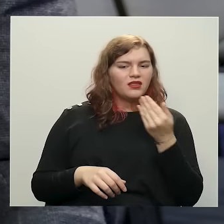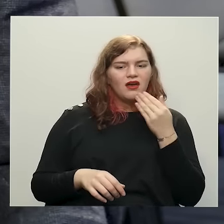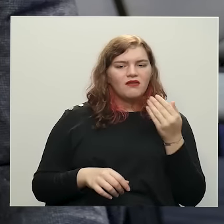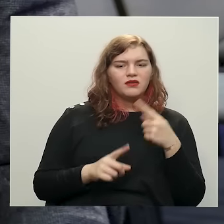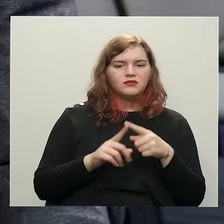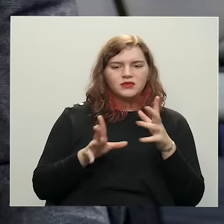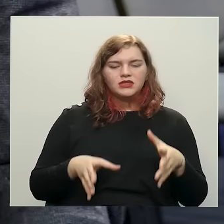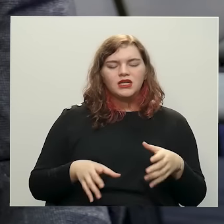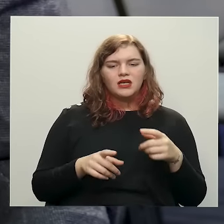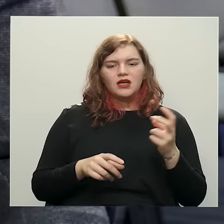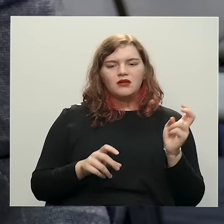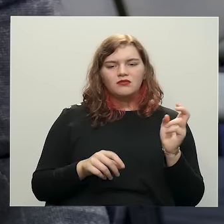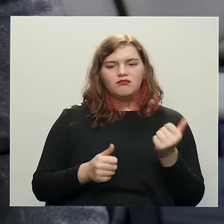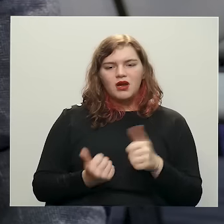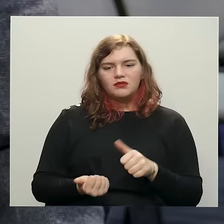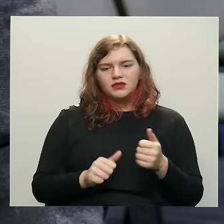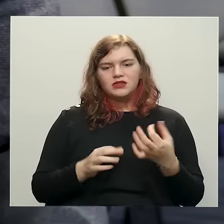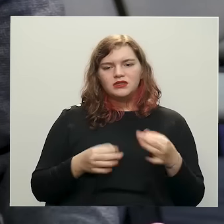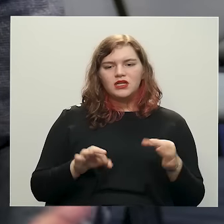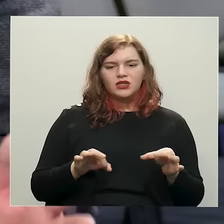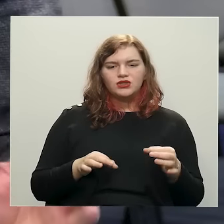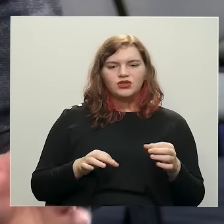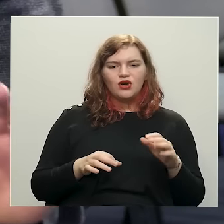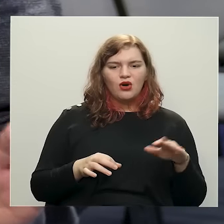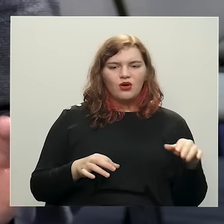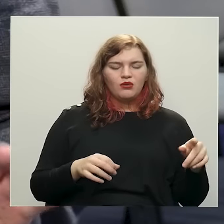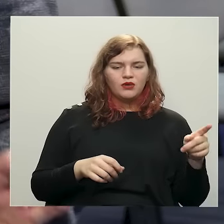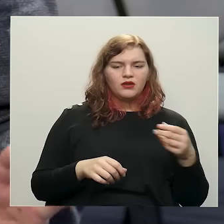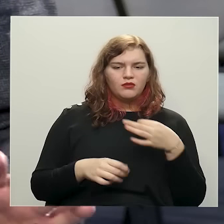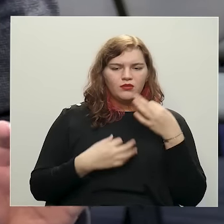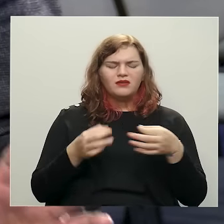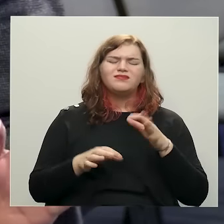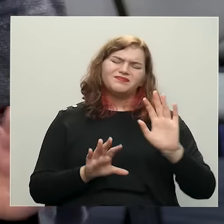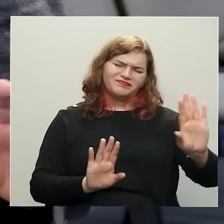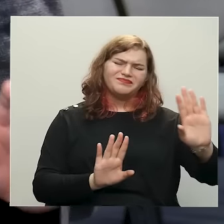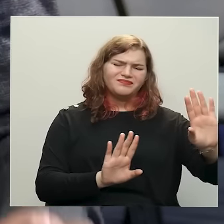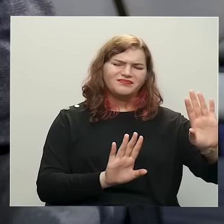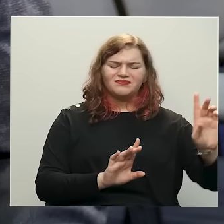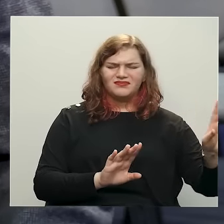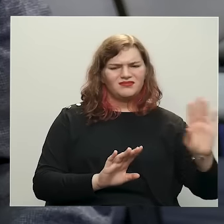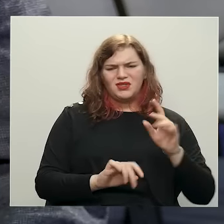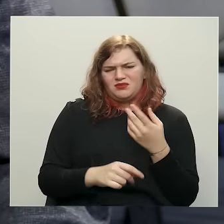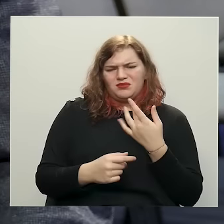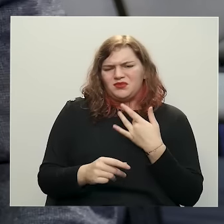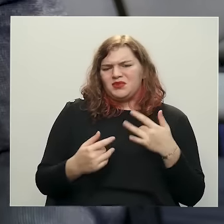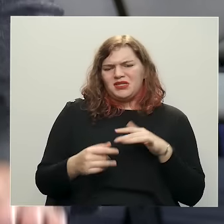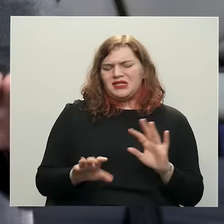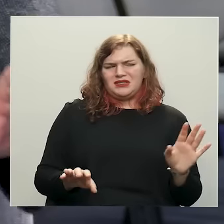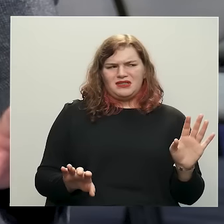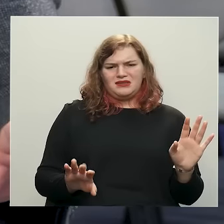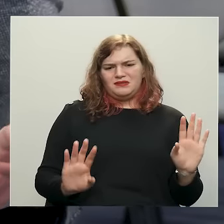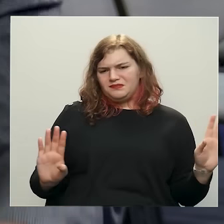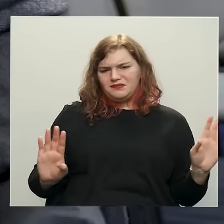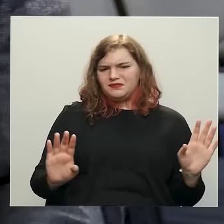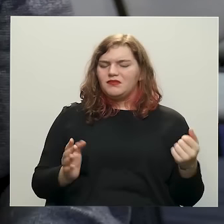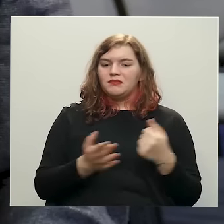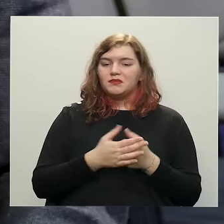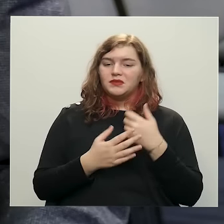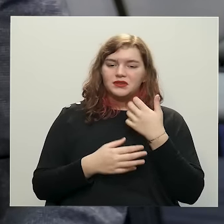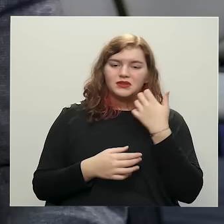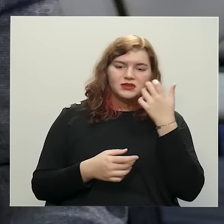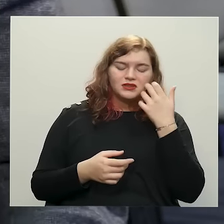Biserica Baptistă, 10 copii și proroc. Mă, zic, Tavi, lasă-mă încet. Îi spuneam lui atunci. Până când